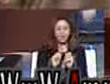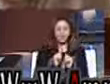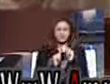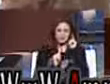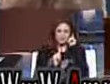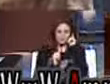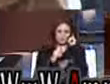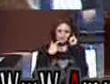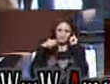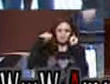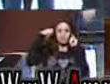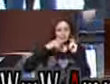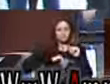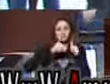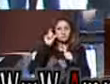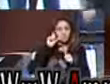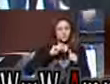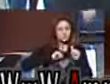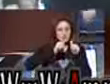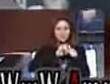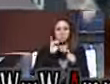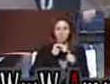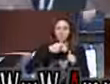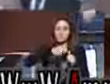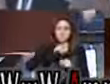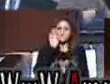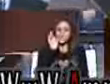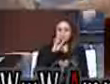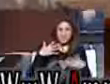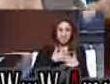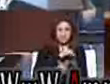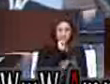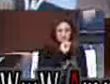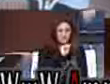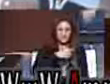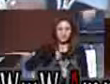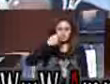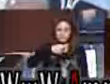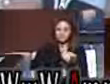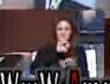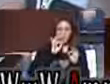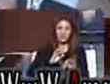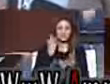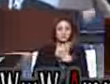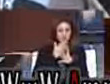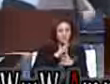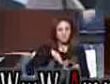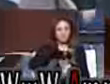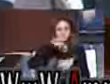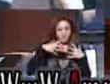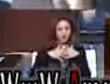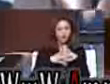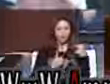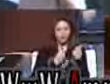الوزراء، من قلبهم جايين يهنوا المسيحيين مهما تقال، ما تهنوش المسيحيين في